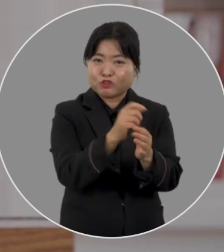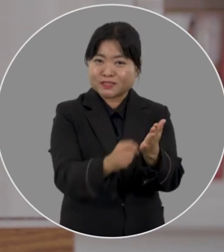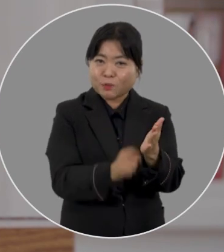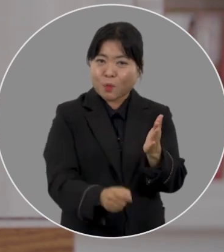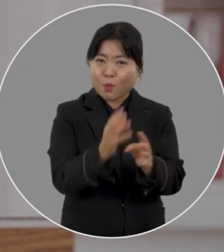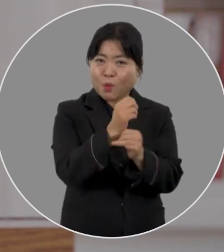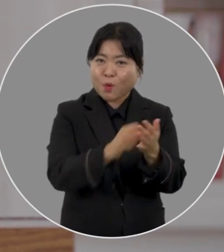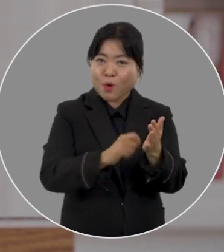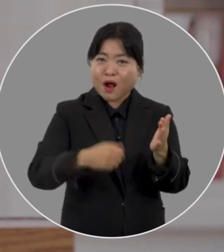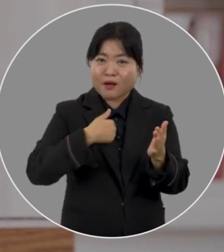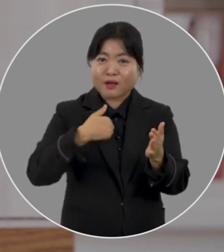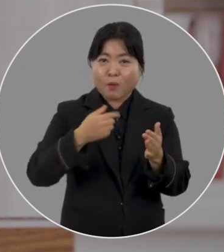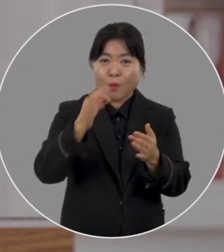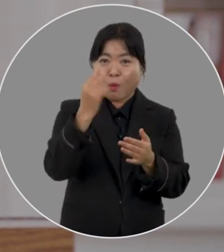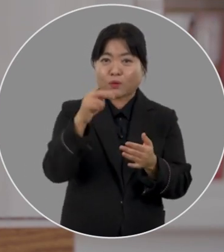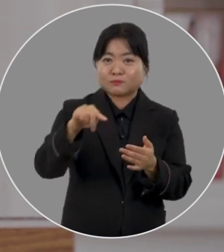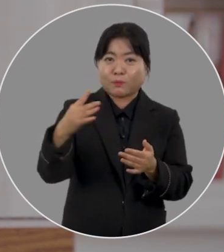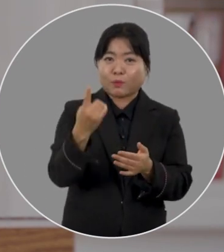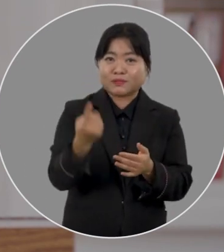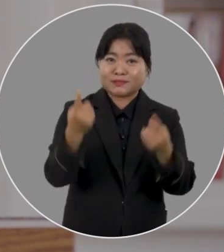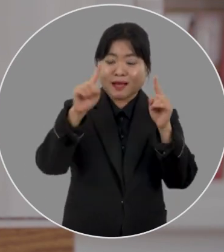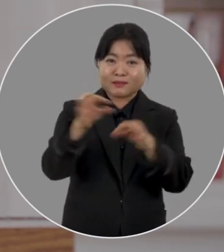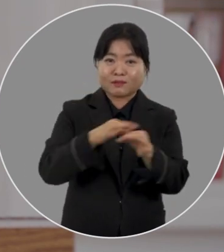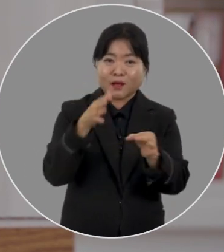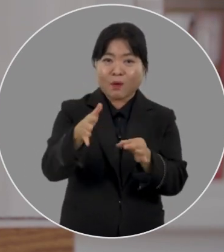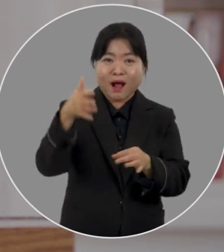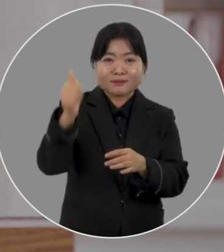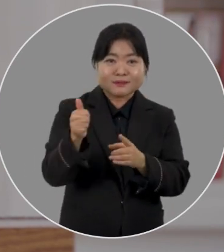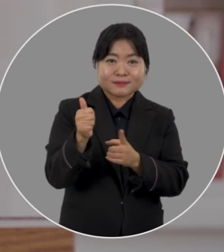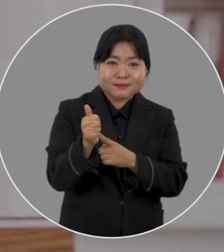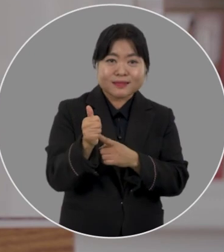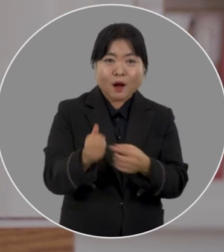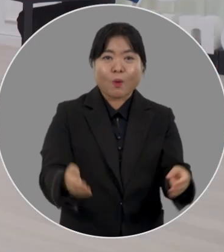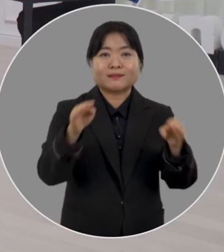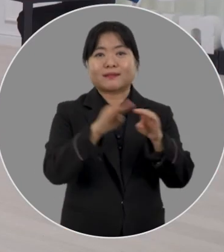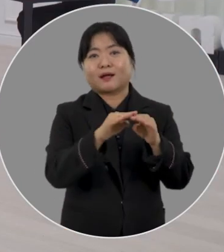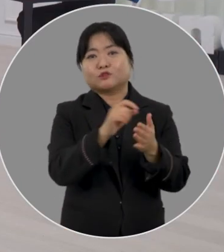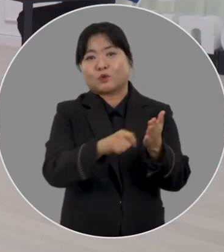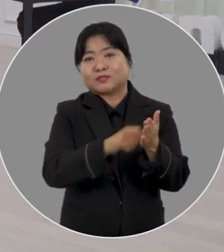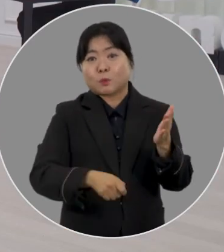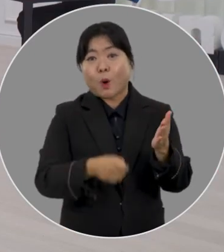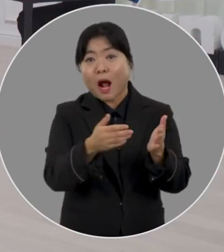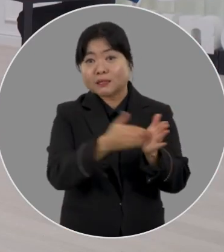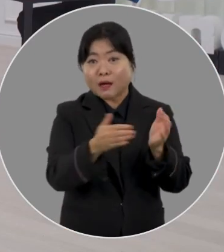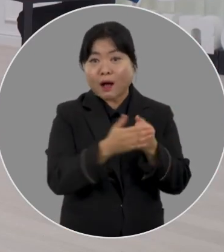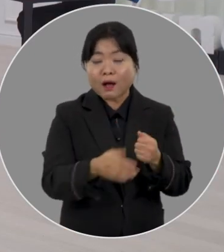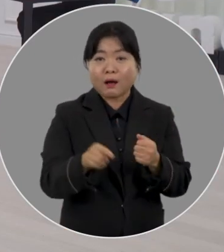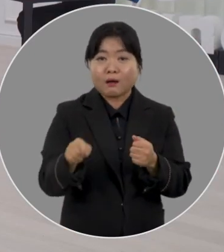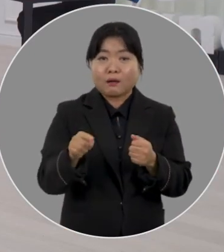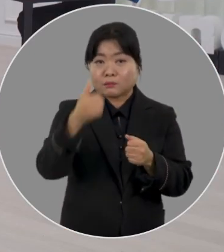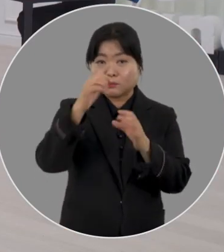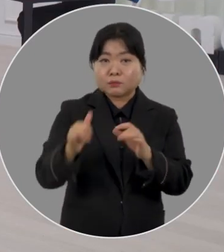쓰고 하는데 자기는 옥스퍼드 대학 경제학과 학장 관사를 주소로 쓰고 하니까 그